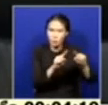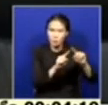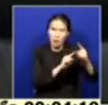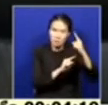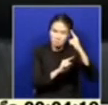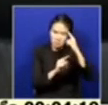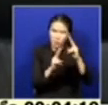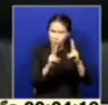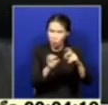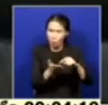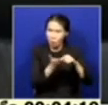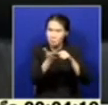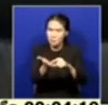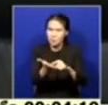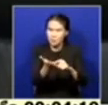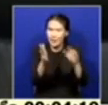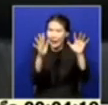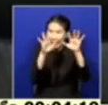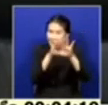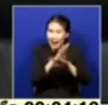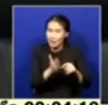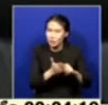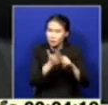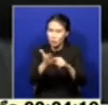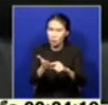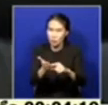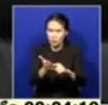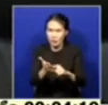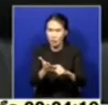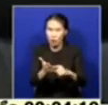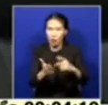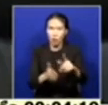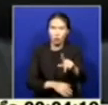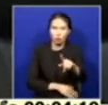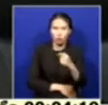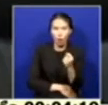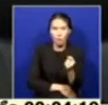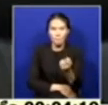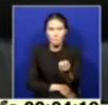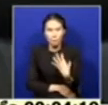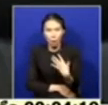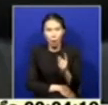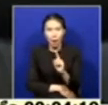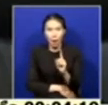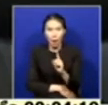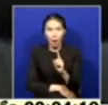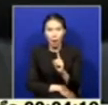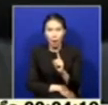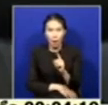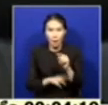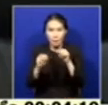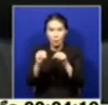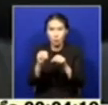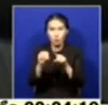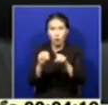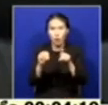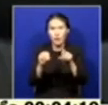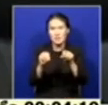ณ28ประเทศแต่ว่ามาพบตอนนั้นประมาณ22ประเทศนะแล้วมีการคุยกันในหลายๆเ